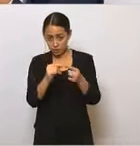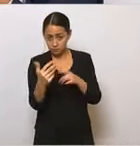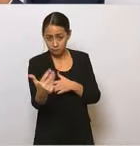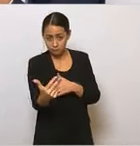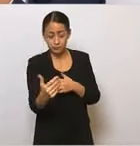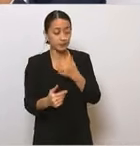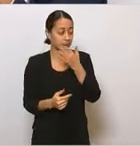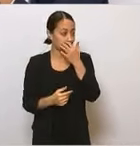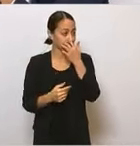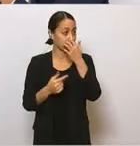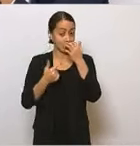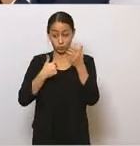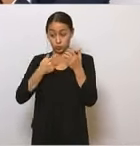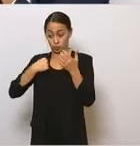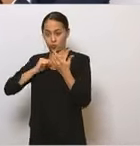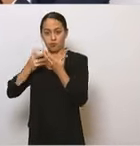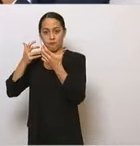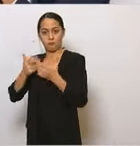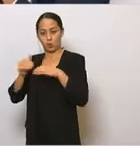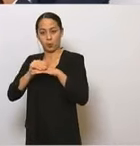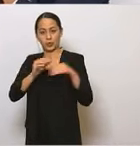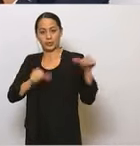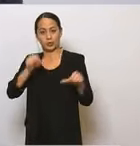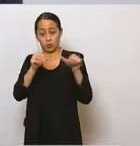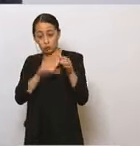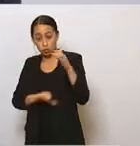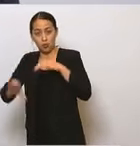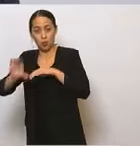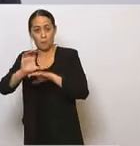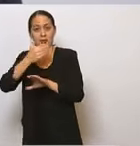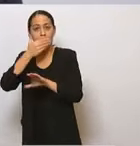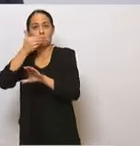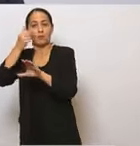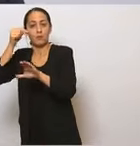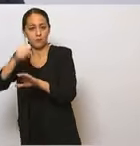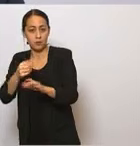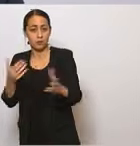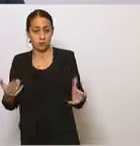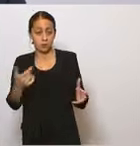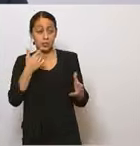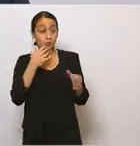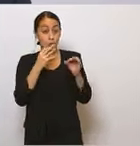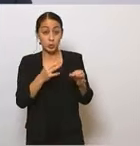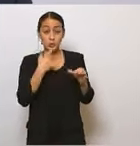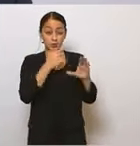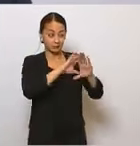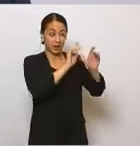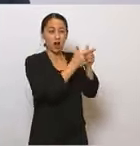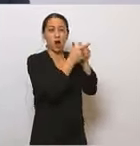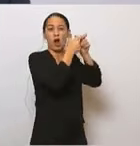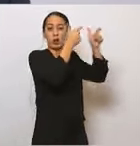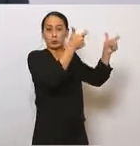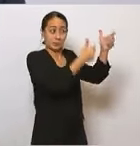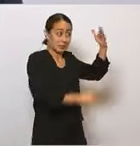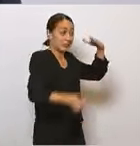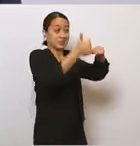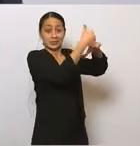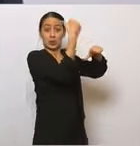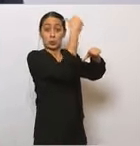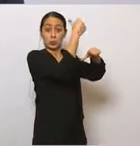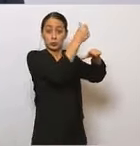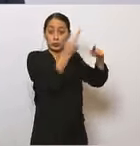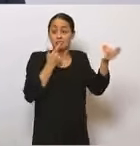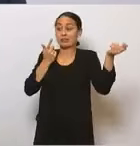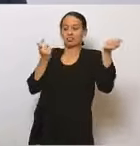de compléter ce que je disais et d'améliorer la politique de la concurrence et de lutter contre ces oligopoles. Après, Margrethe Vestager le disait tout à